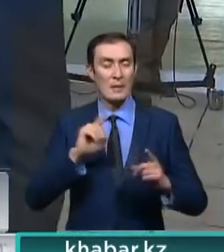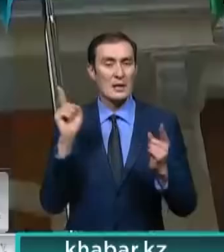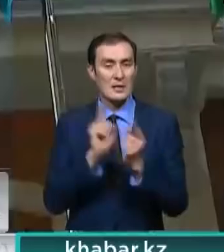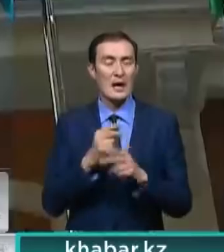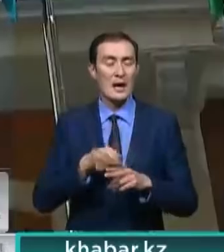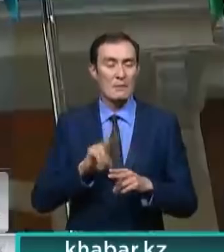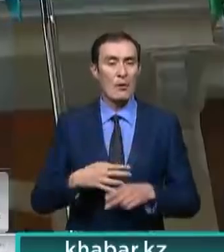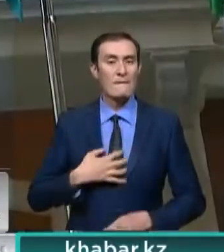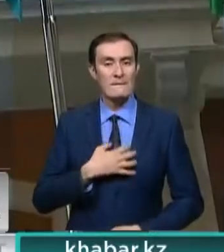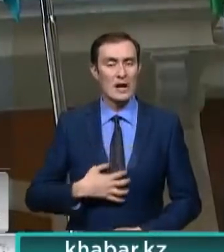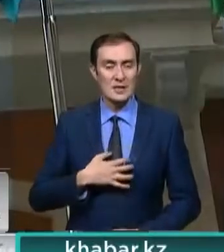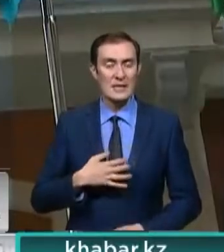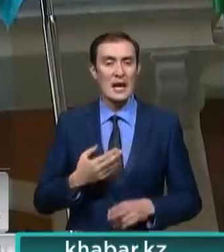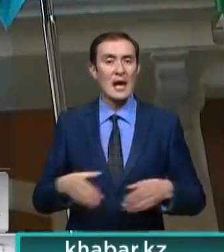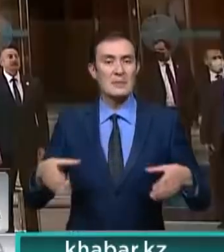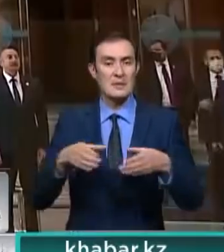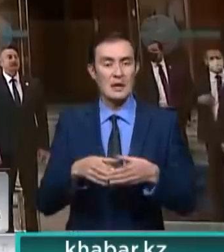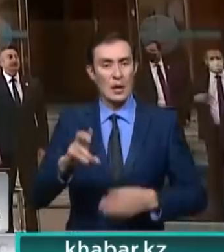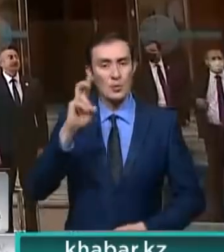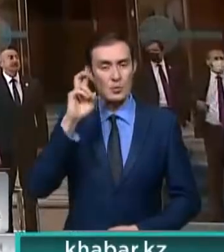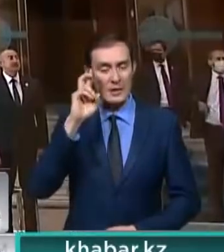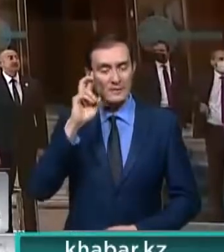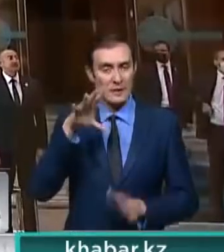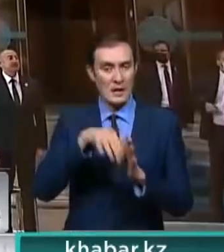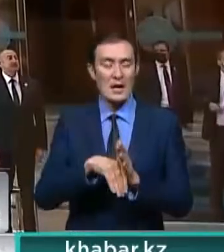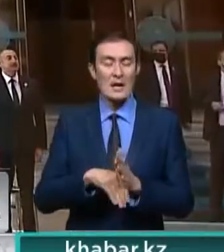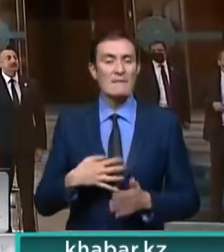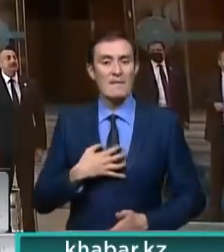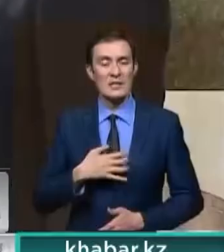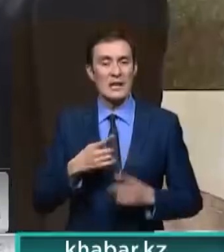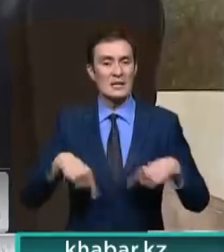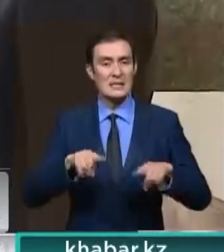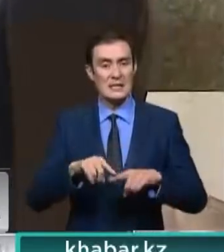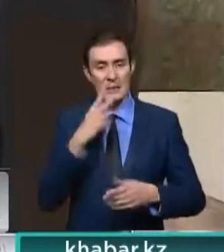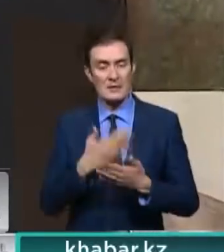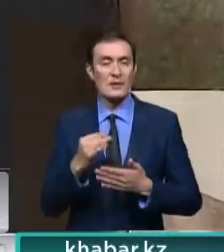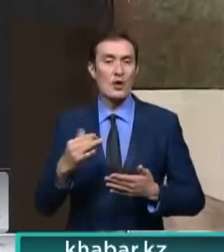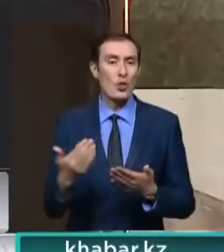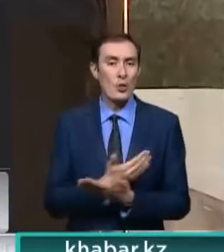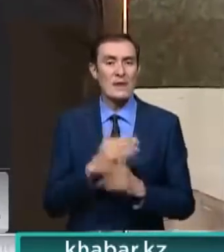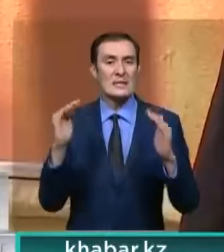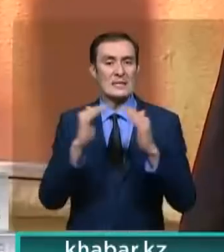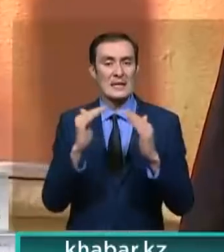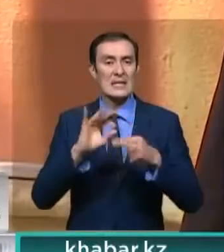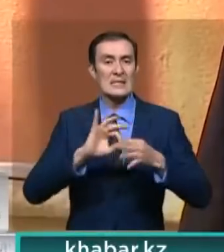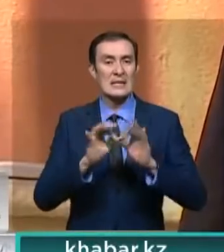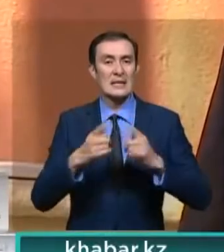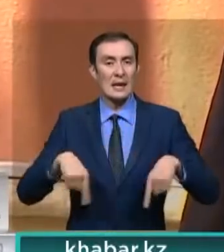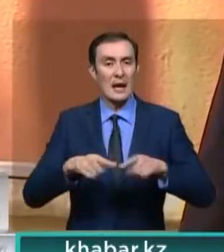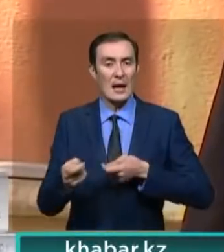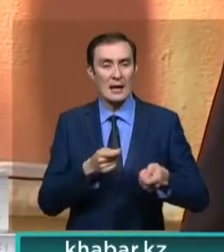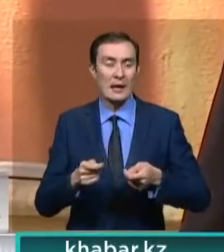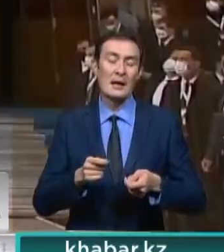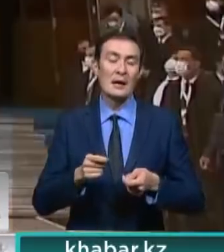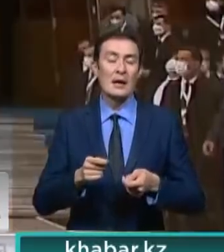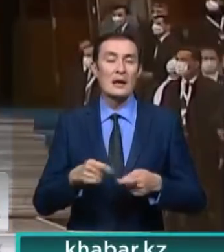говорит о важности объединения для стран. Значимость организации подчеркивает и новое здание секретариата ССТГ.